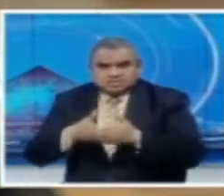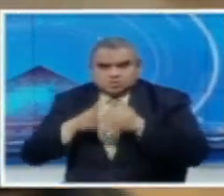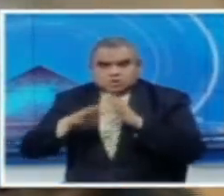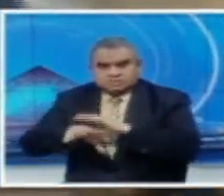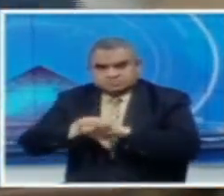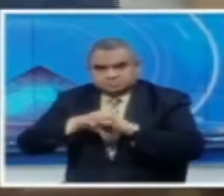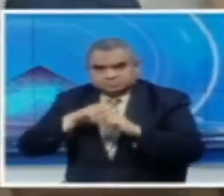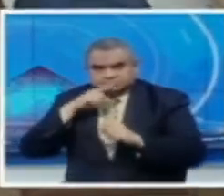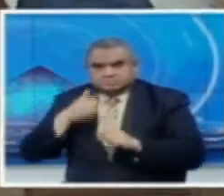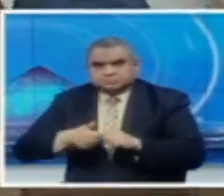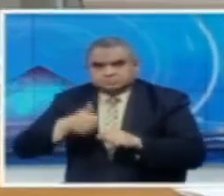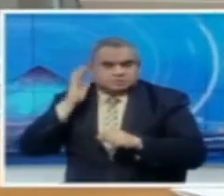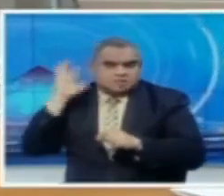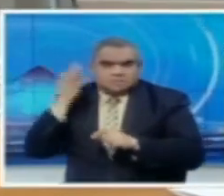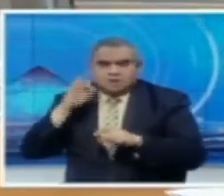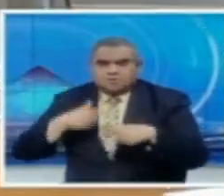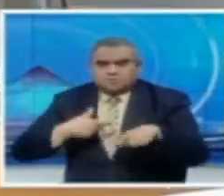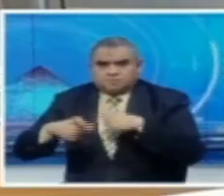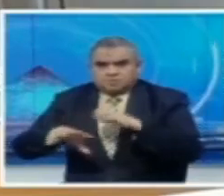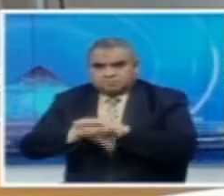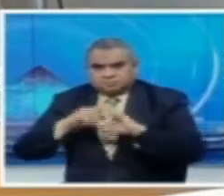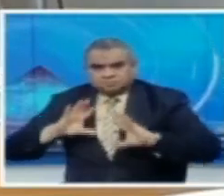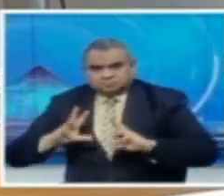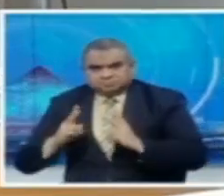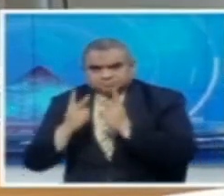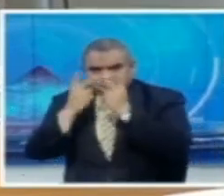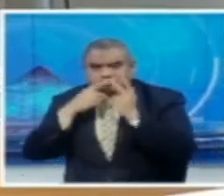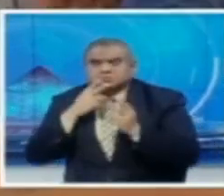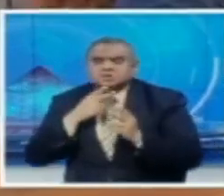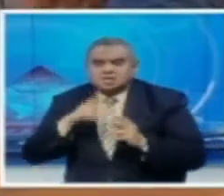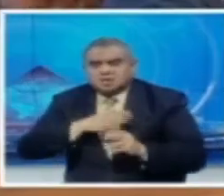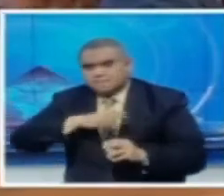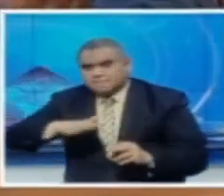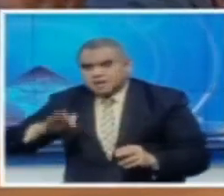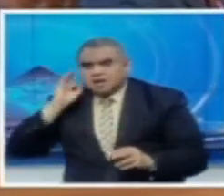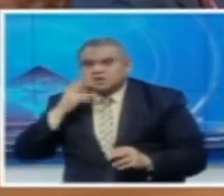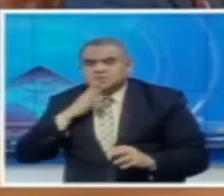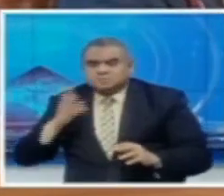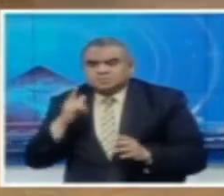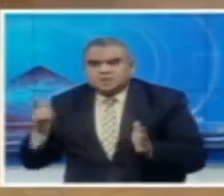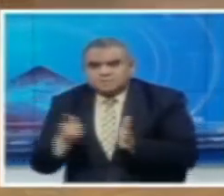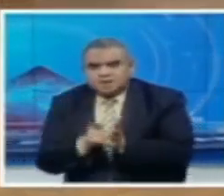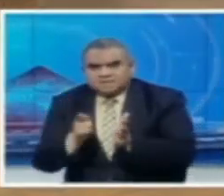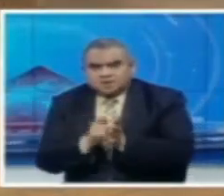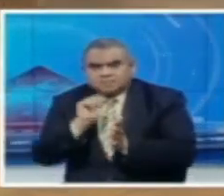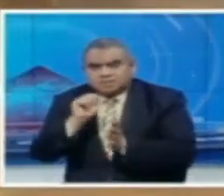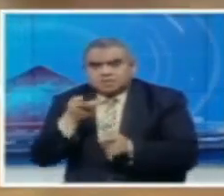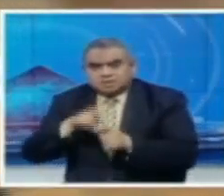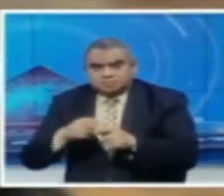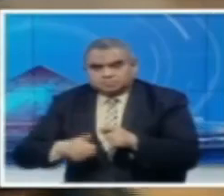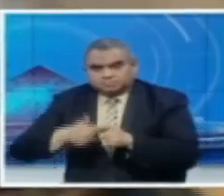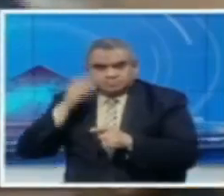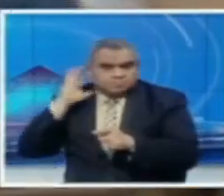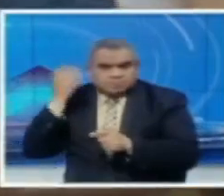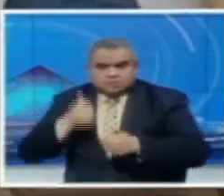إطار استراتيجيتها الخاصة بتطوير القناة ومجراها الملاحي وكافة مرافقها، وذلك لتعزيز